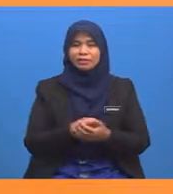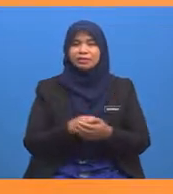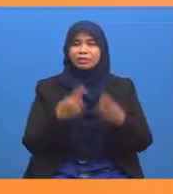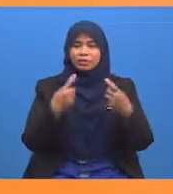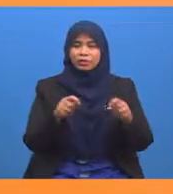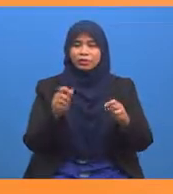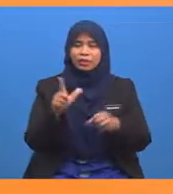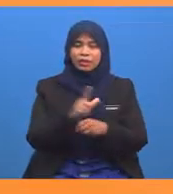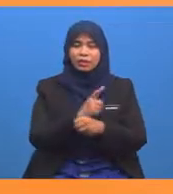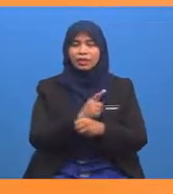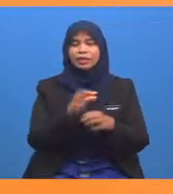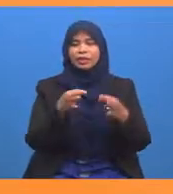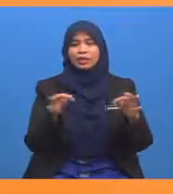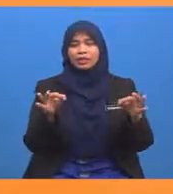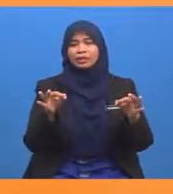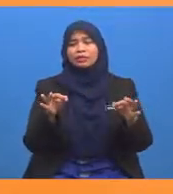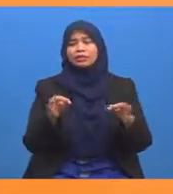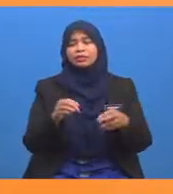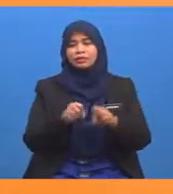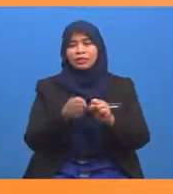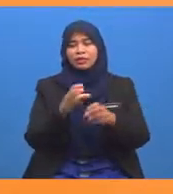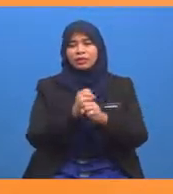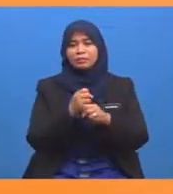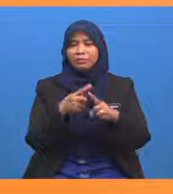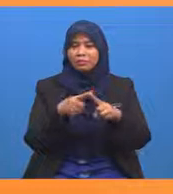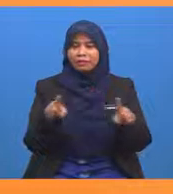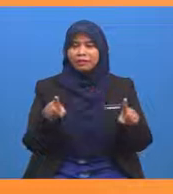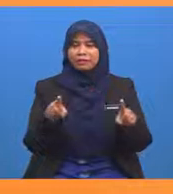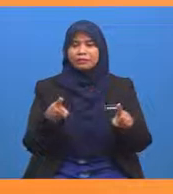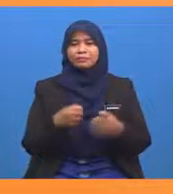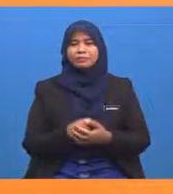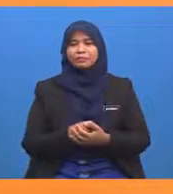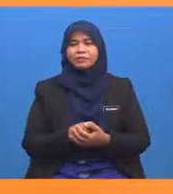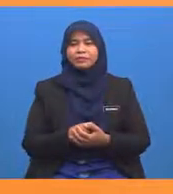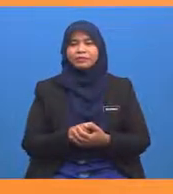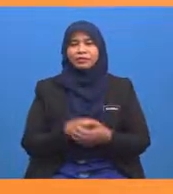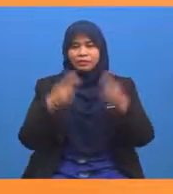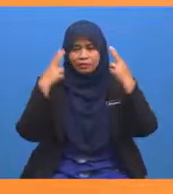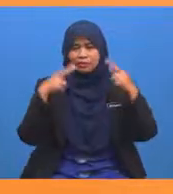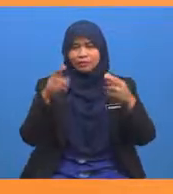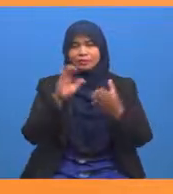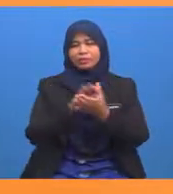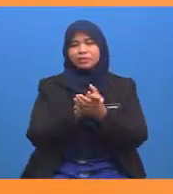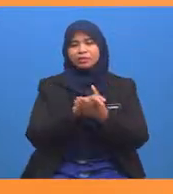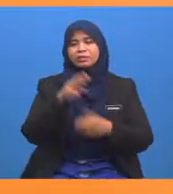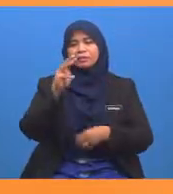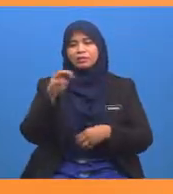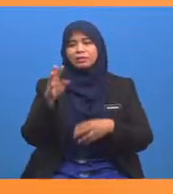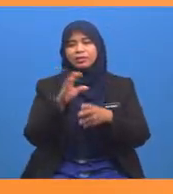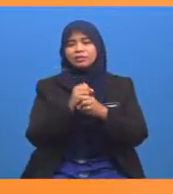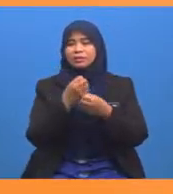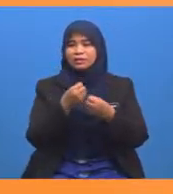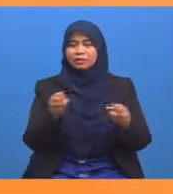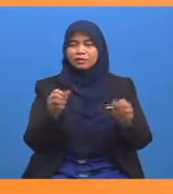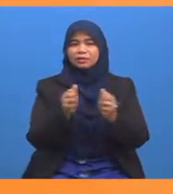ayat berikut agar dapat membezakan maksudnya. Ustazah percaya murid-murid dapat menyelesaikannya